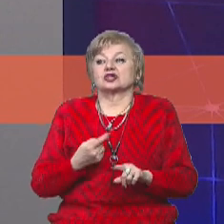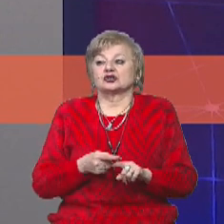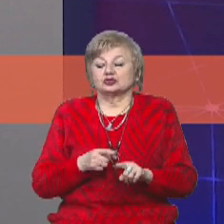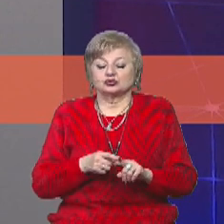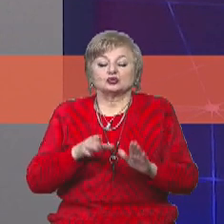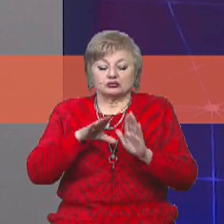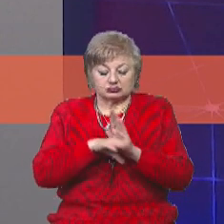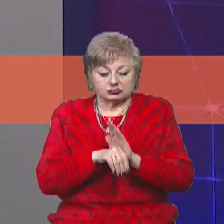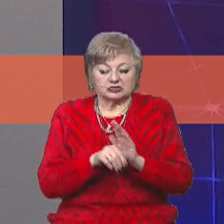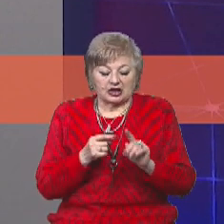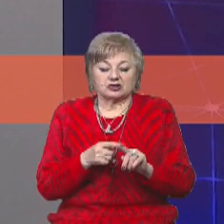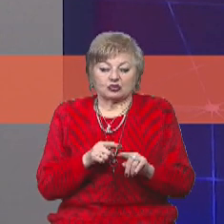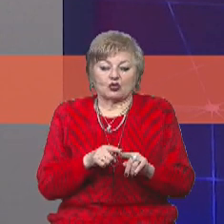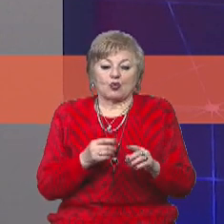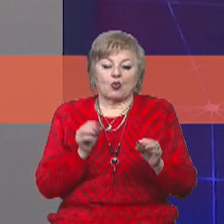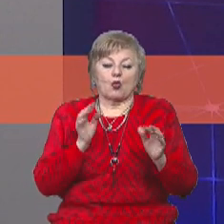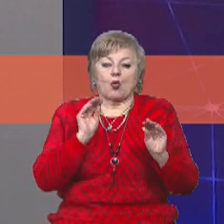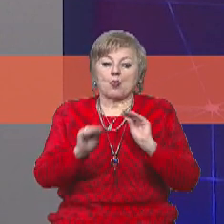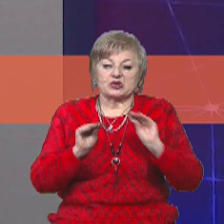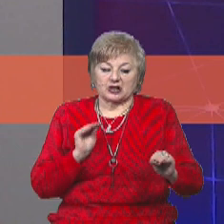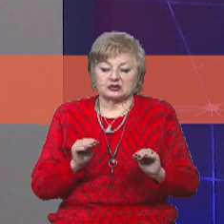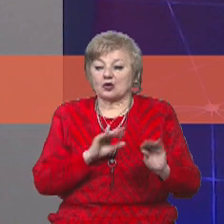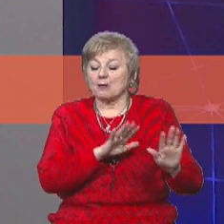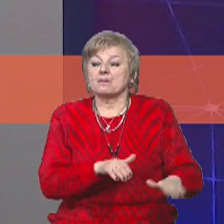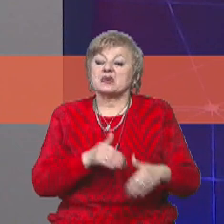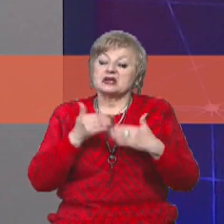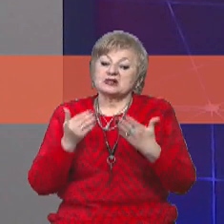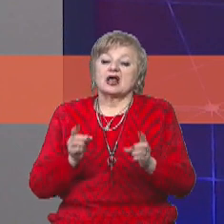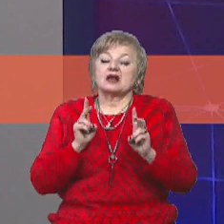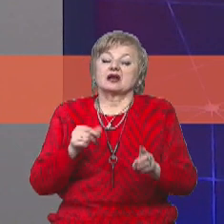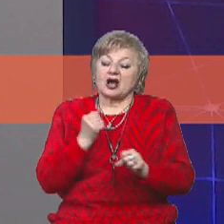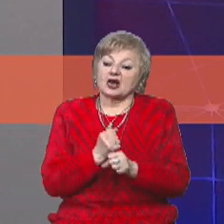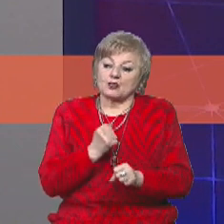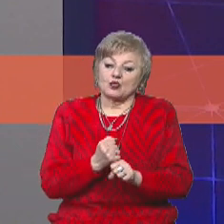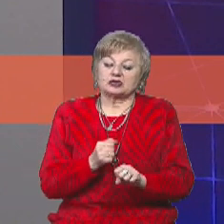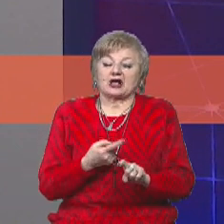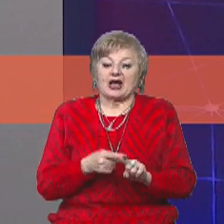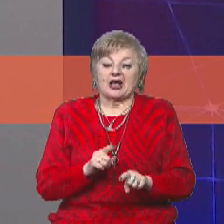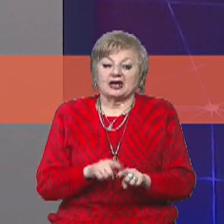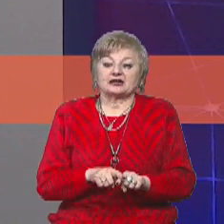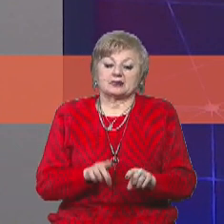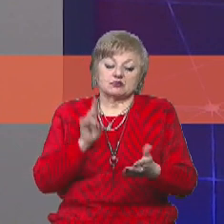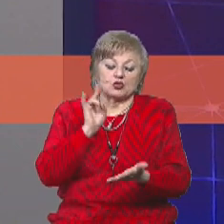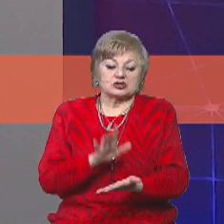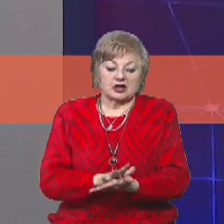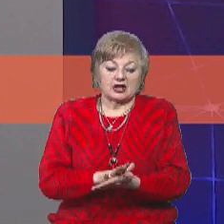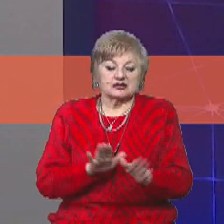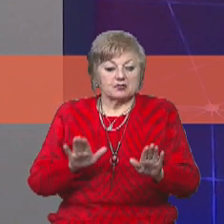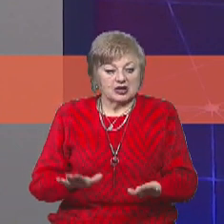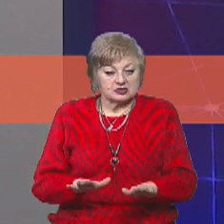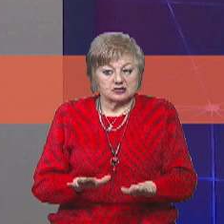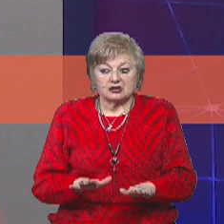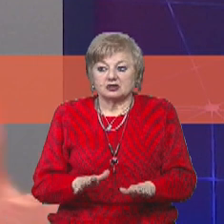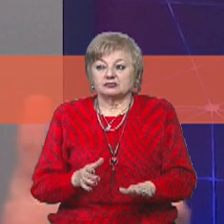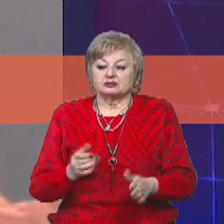вони презентували ну, механізм роботи цієї лабораторії. Це стаціонарний пункт, який